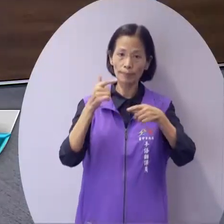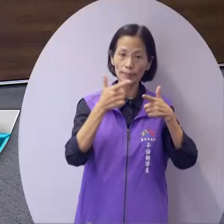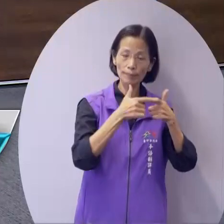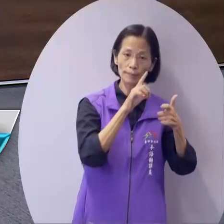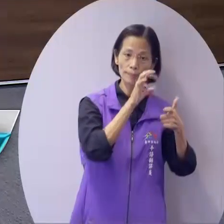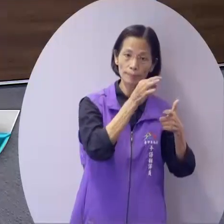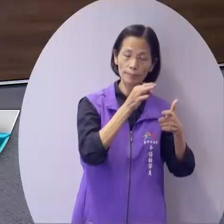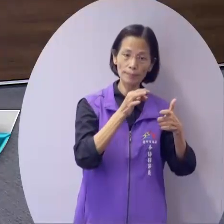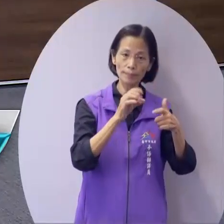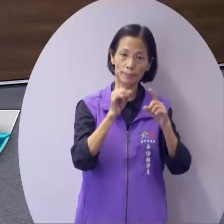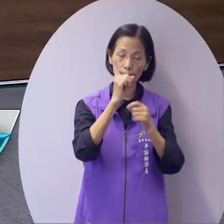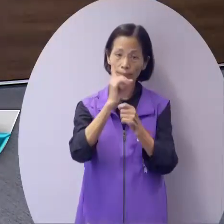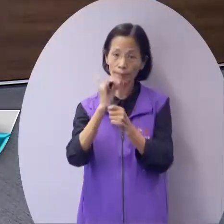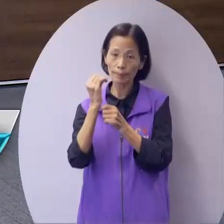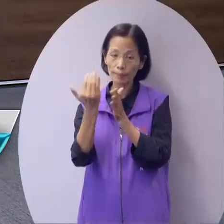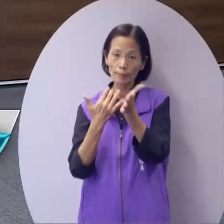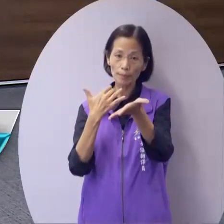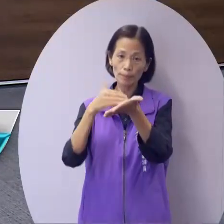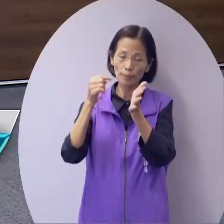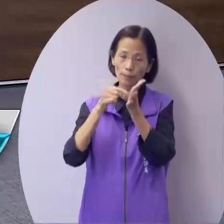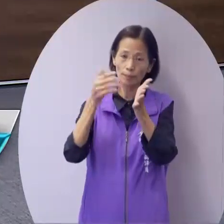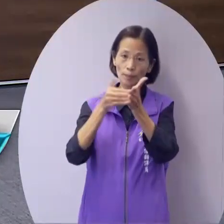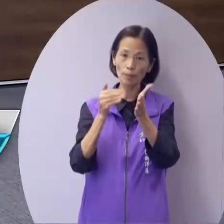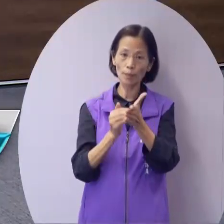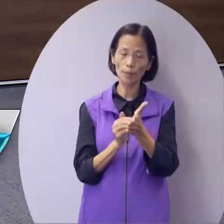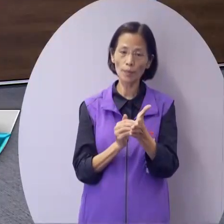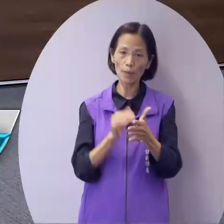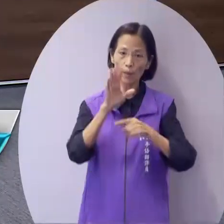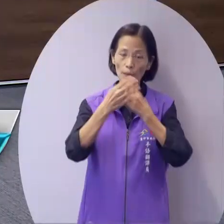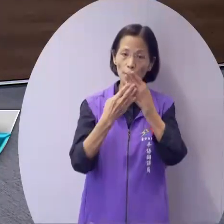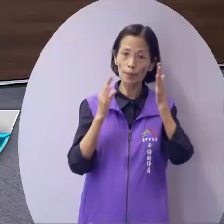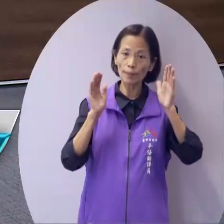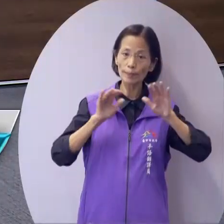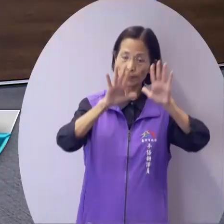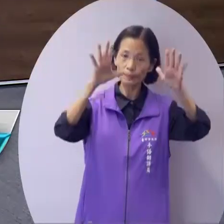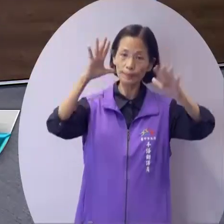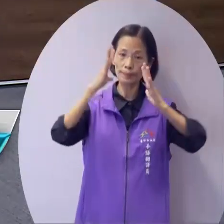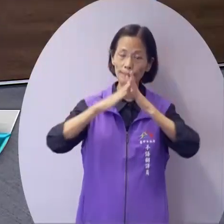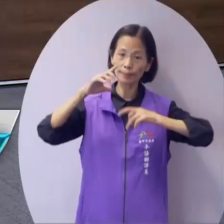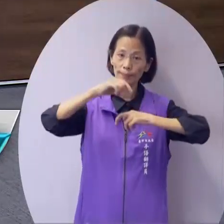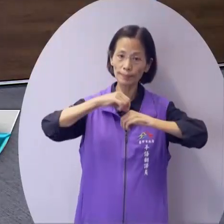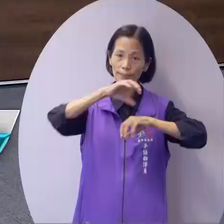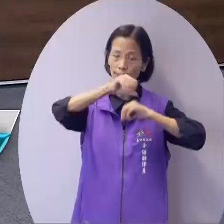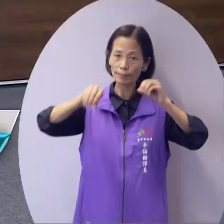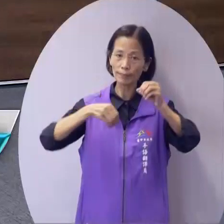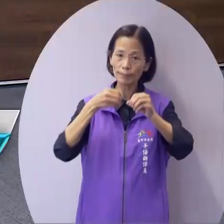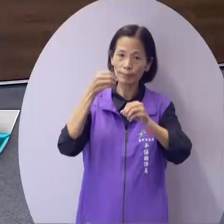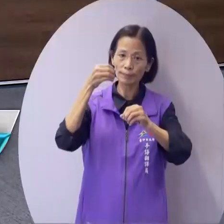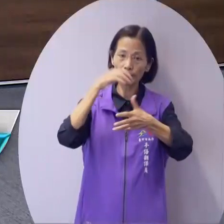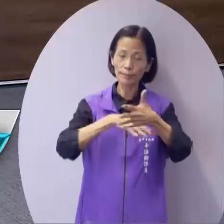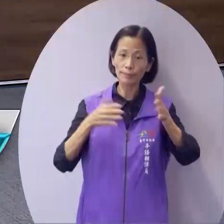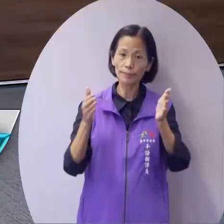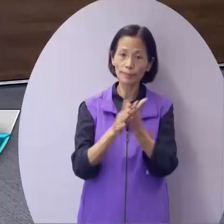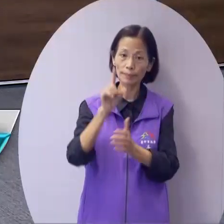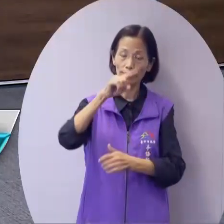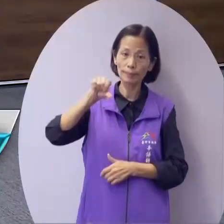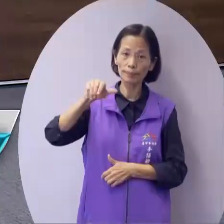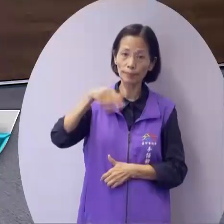合款已编列110年度台中市农业发展基金附属单位预算，合计